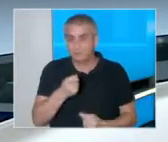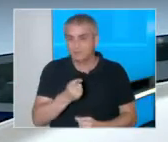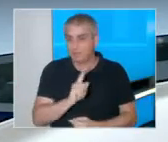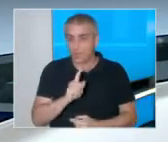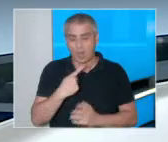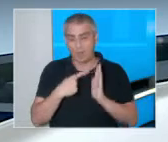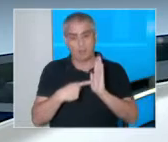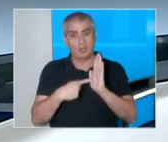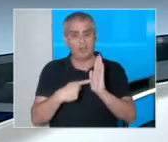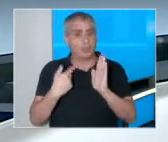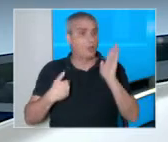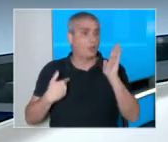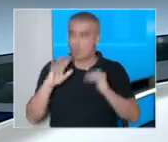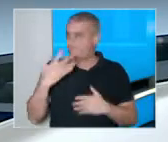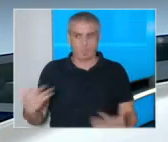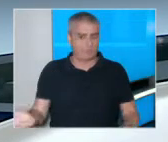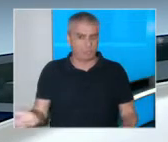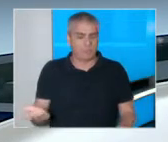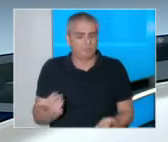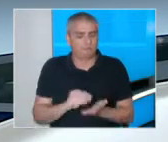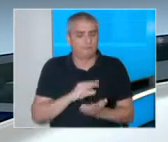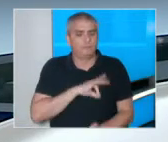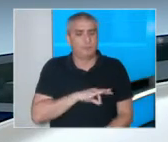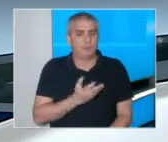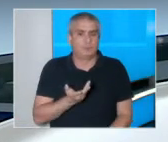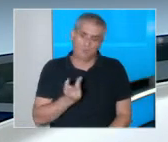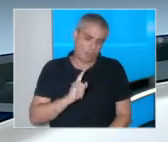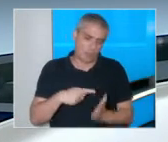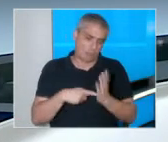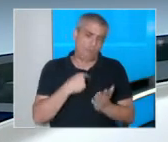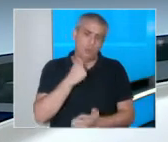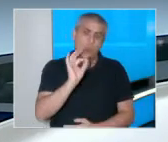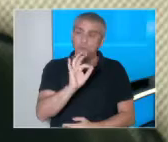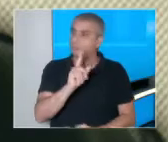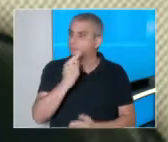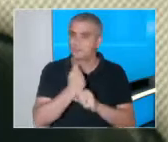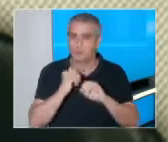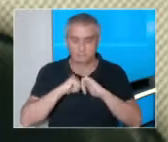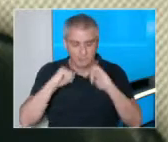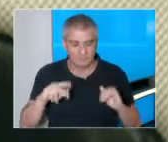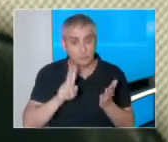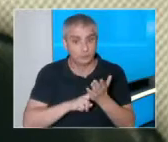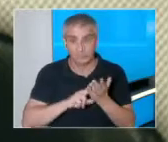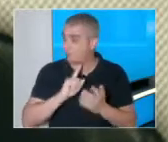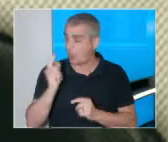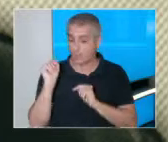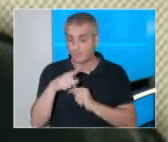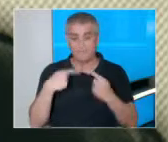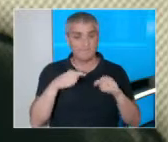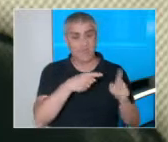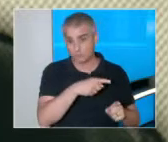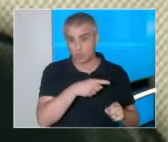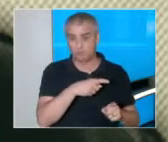לא להשמיע את כולכם, הרי רוב ממילא אין לכם, אז מה התועלת בהחרמה? שסתם לא תשמיעו את כולכם. אבל בוא נפריד. אתה צודק שאם לא היינו באים